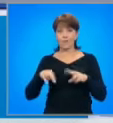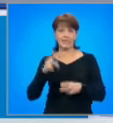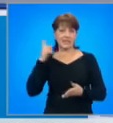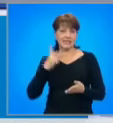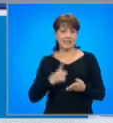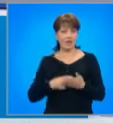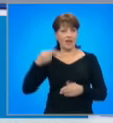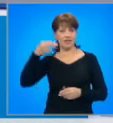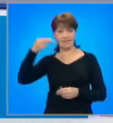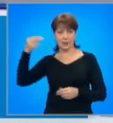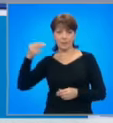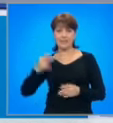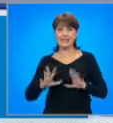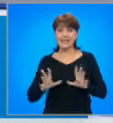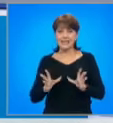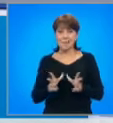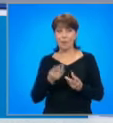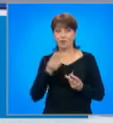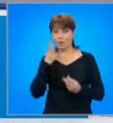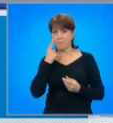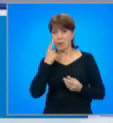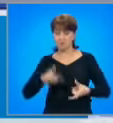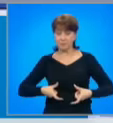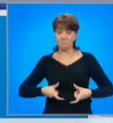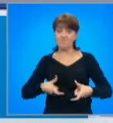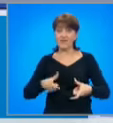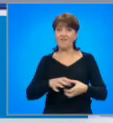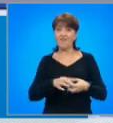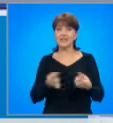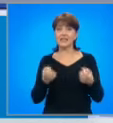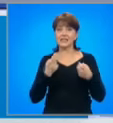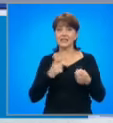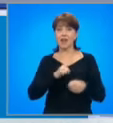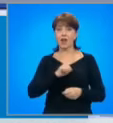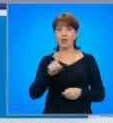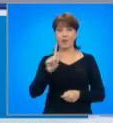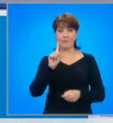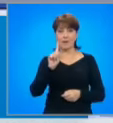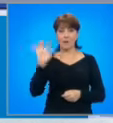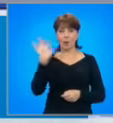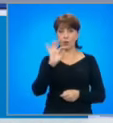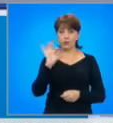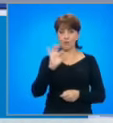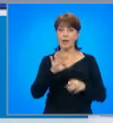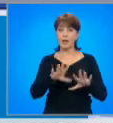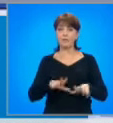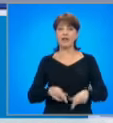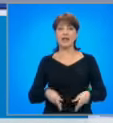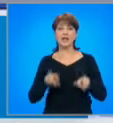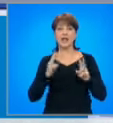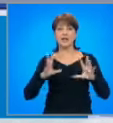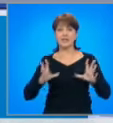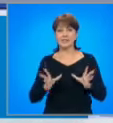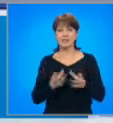задължи компанията оператор да започне експлоатация на газовата връзка с Гърция до 1 октомври и прие решение за започване